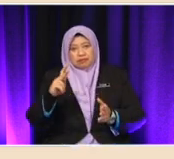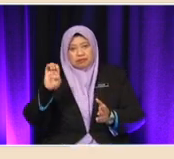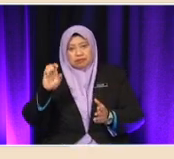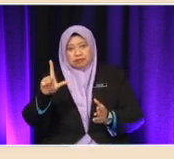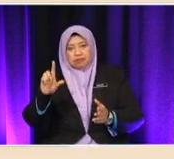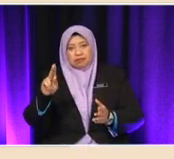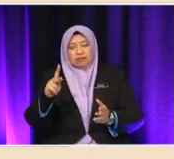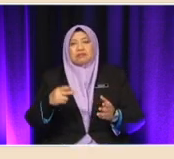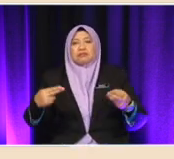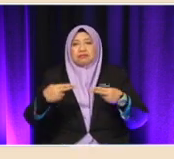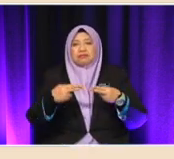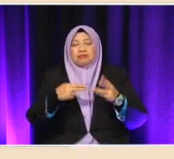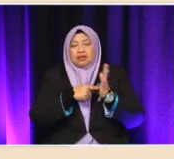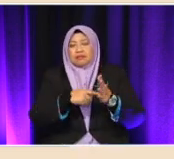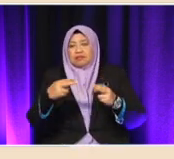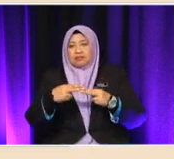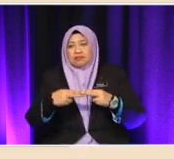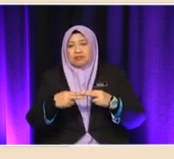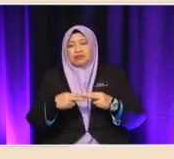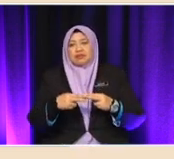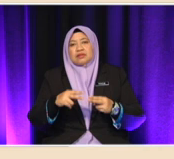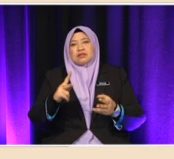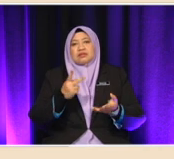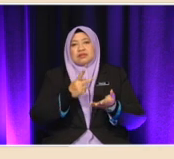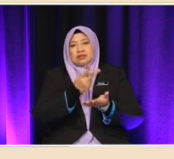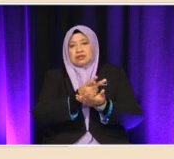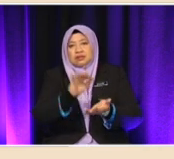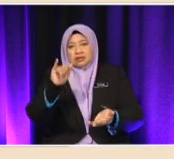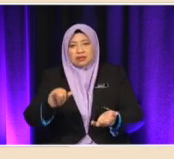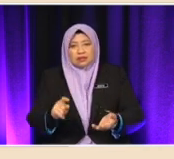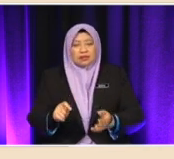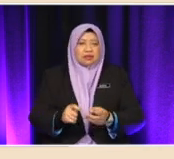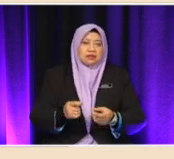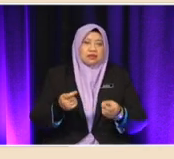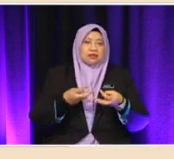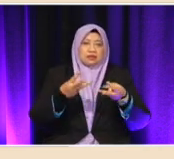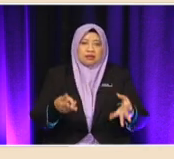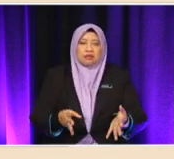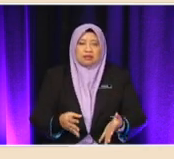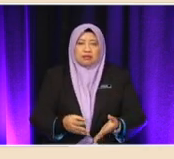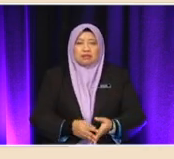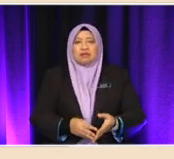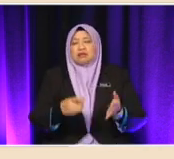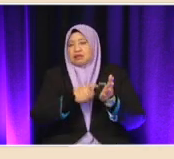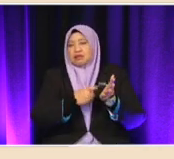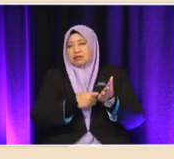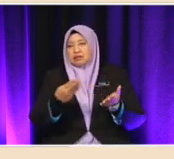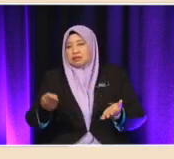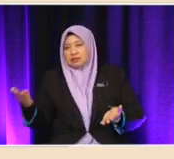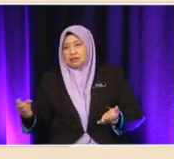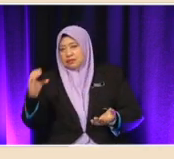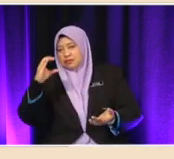quantity yang ditawar dengan apa E kadar Cukai di harga barang itu